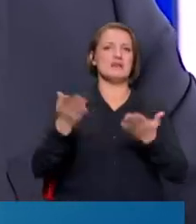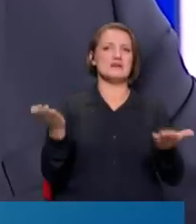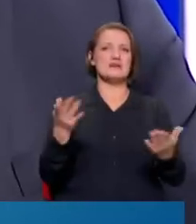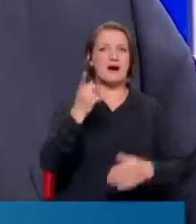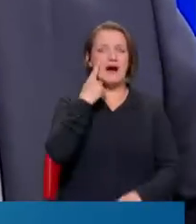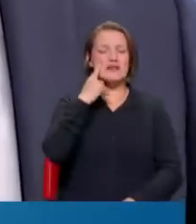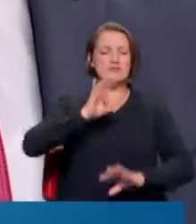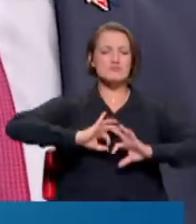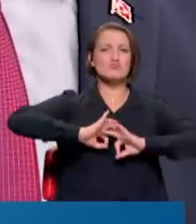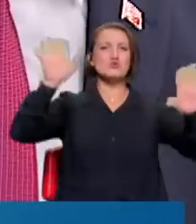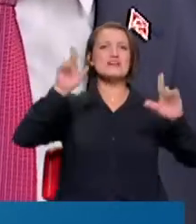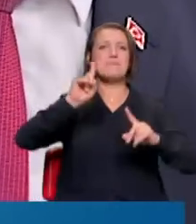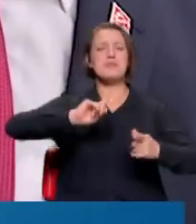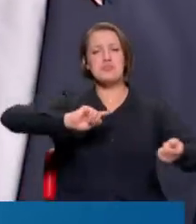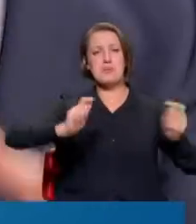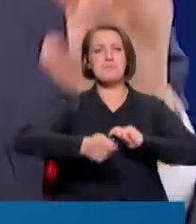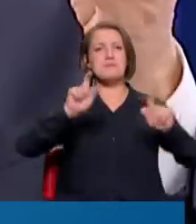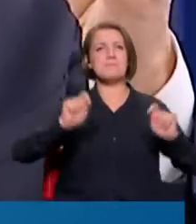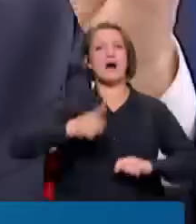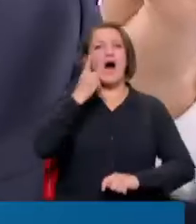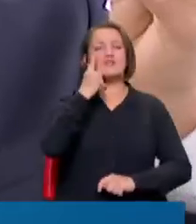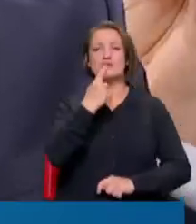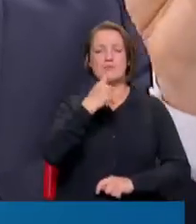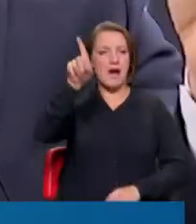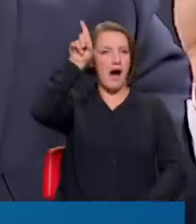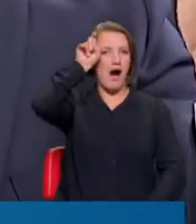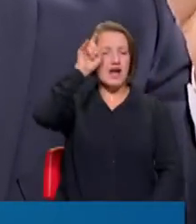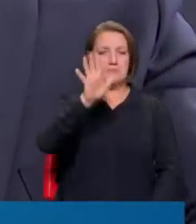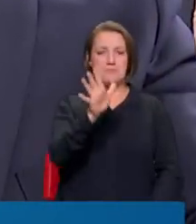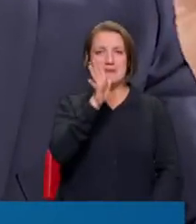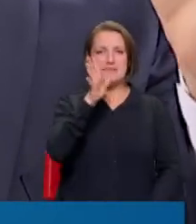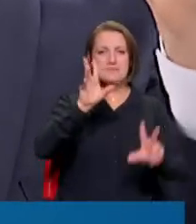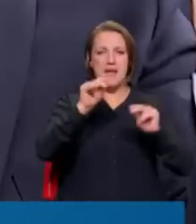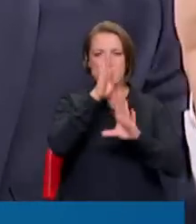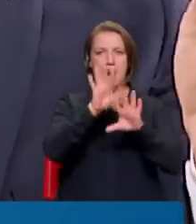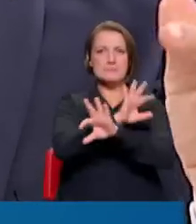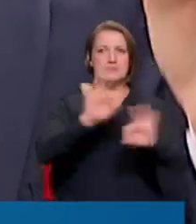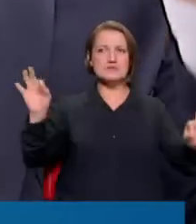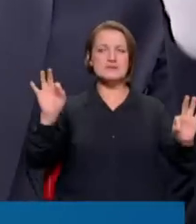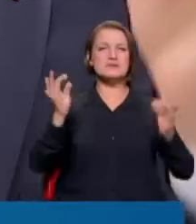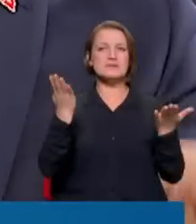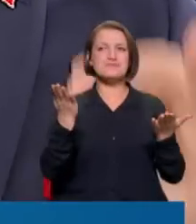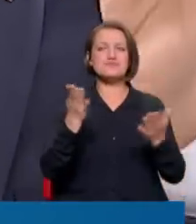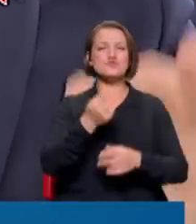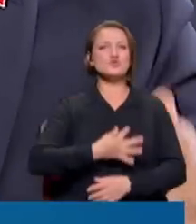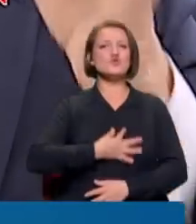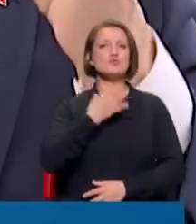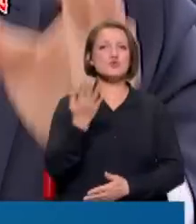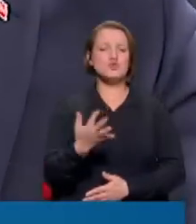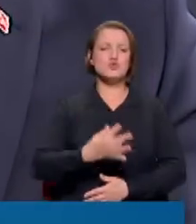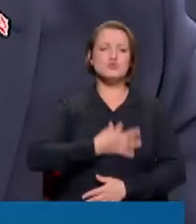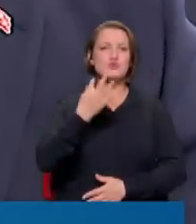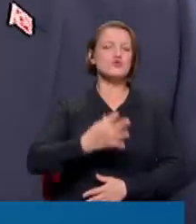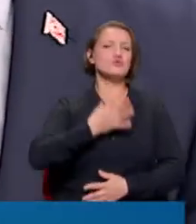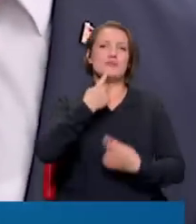Atatürk muhteşem bir devrim yapmıştır Atatürk demek akıl bilim tam bağımsızlık Anti emperyalizm Ve umut umut umut